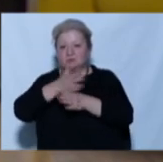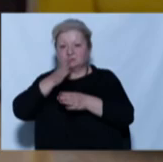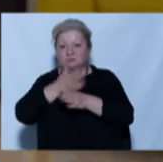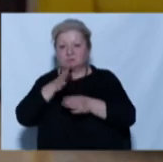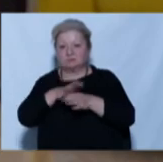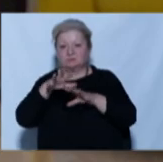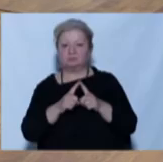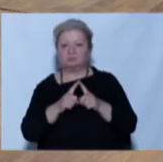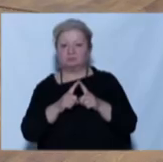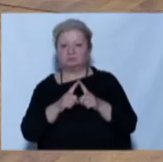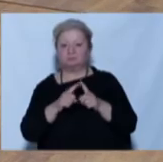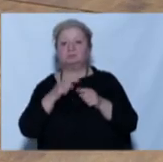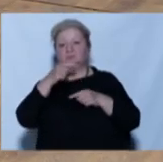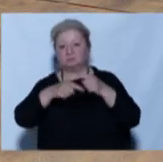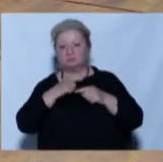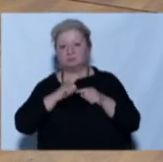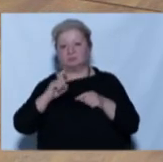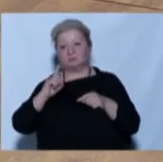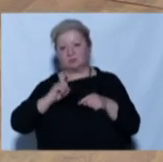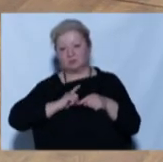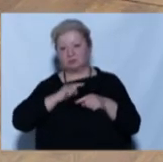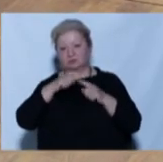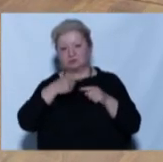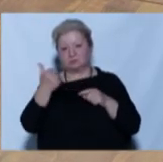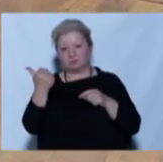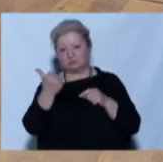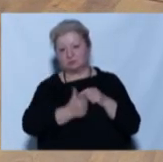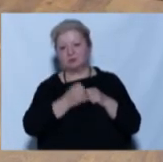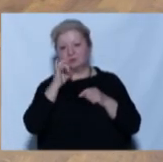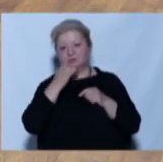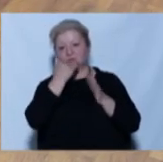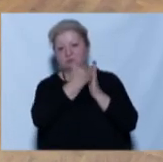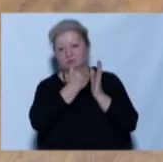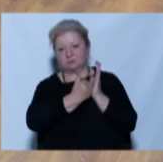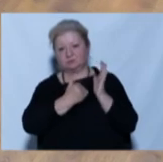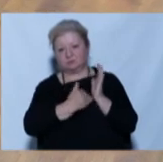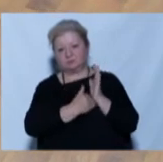და არა ერთდროულად. გელოდებით ისევ აქ შემდეგ კვირას ისტორიის გაკვეთილზე.